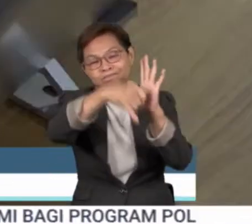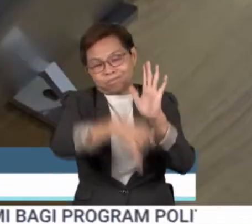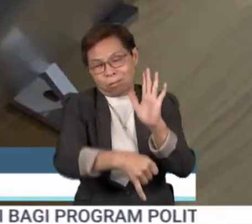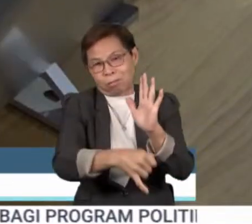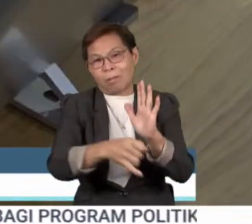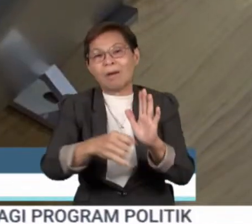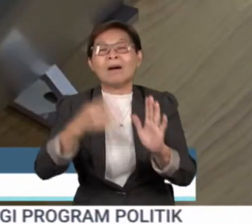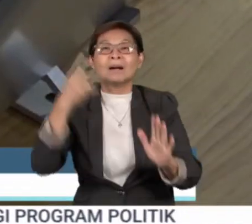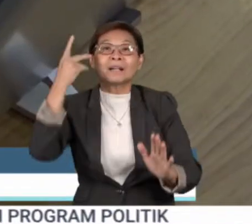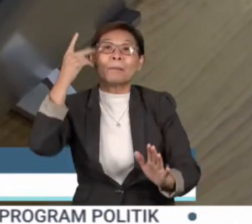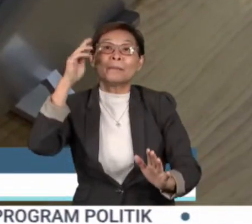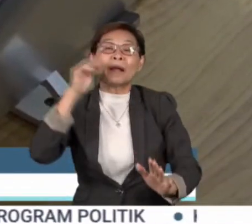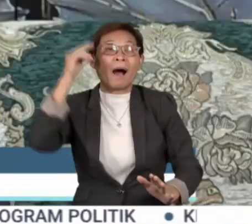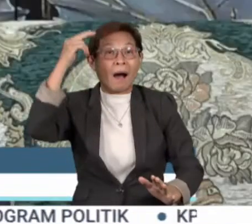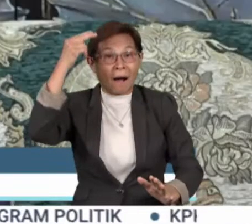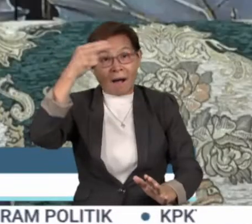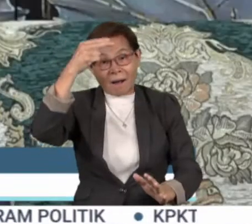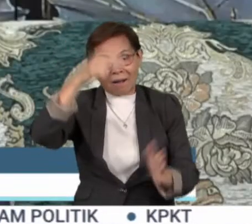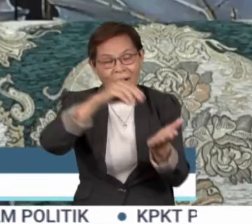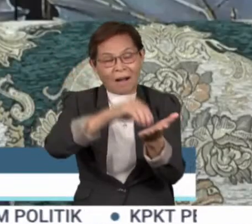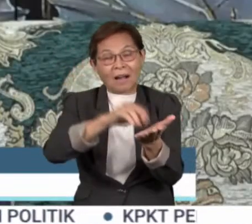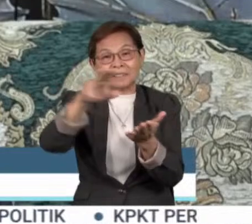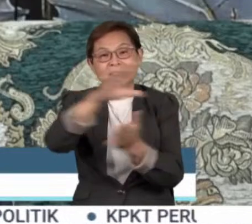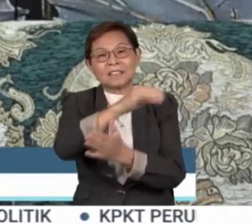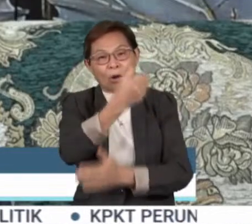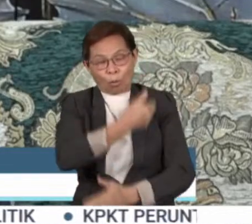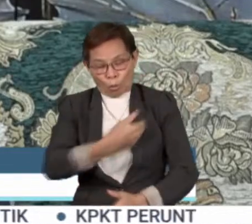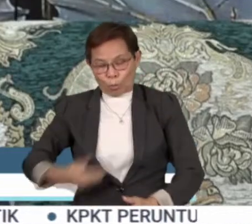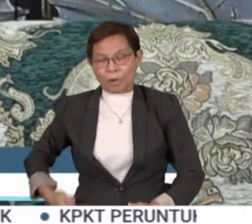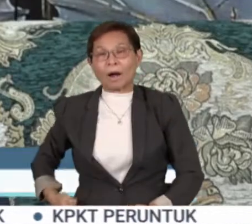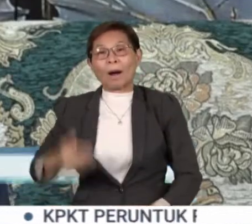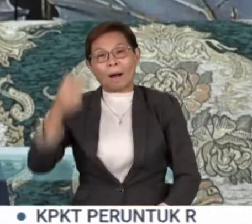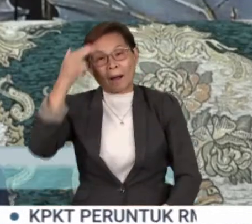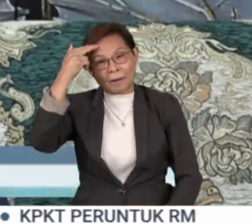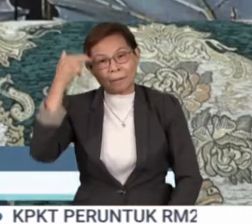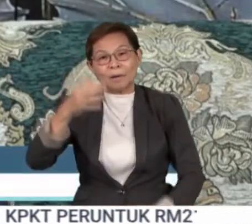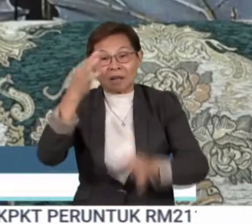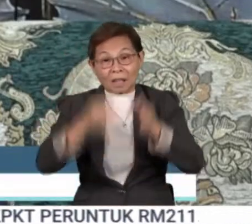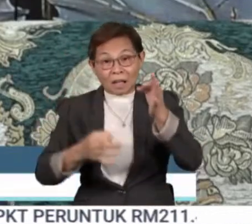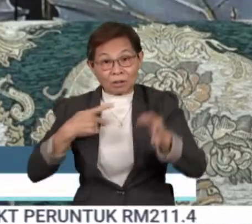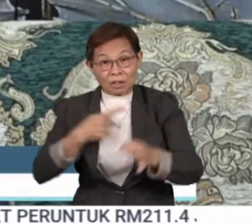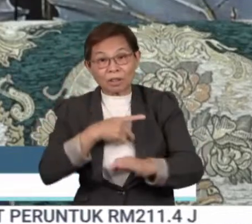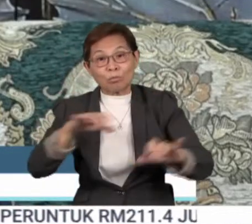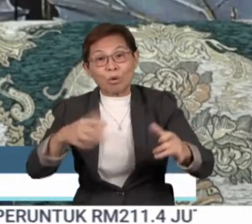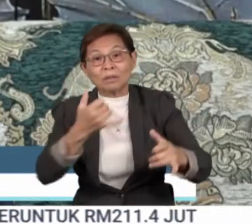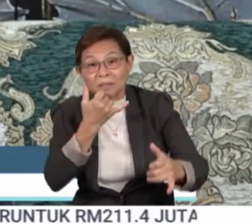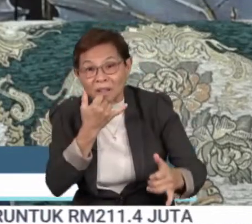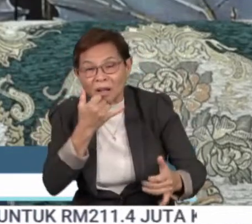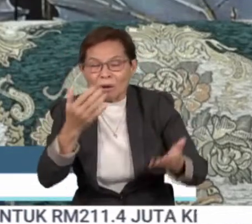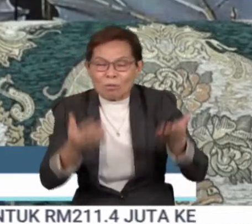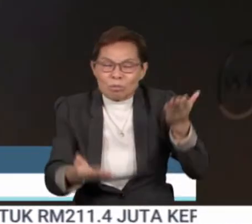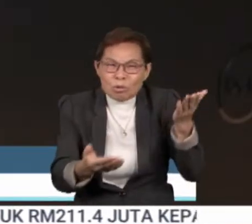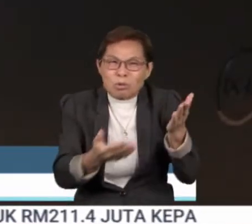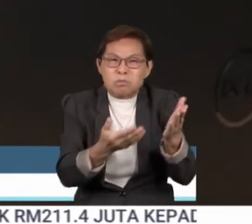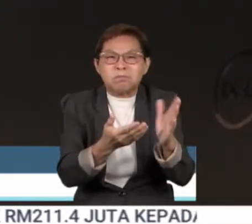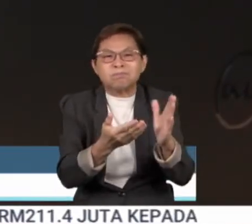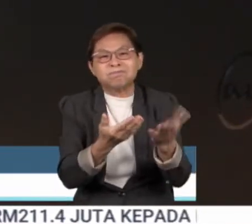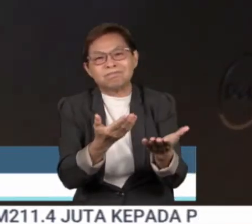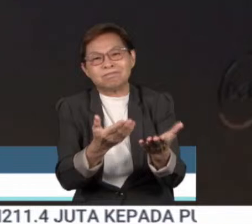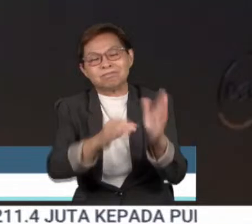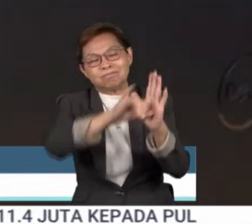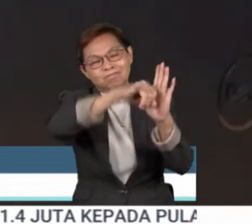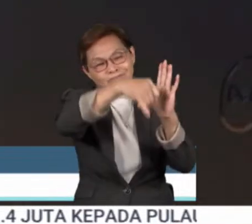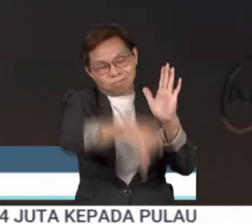Kementerian Haji dan Umrah Arab Saudi. Maksudnya kalau kami melakukan satu kesalahan, mungkin akan menjejaskan reputasi